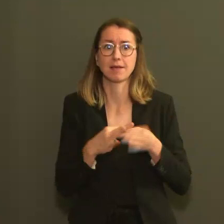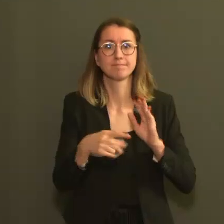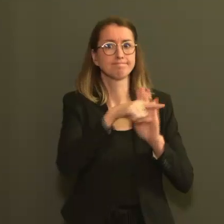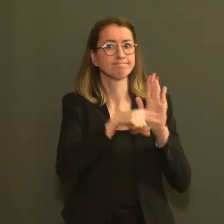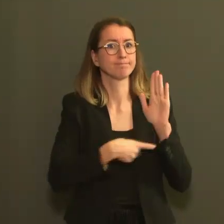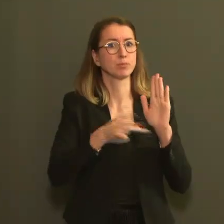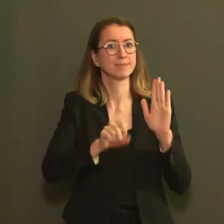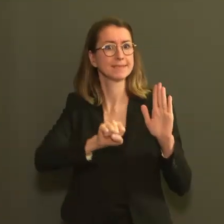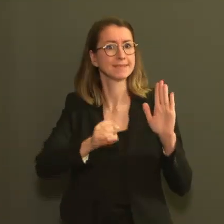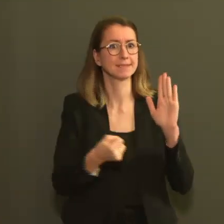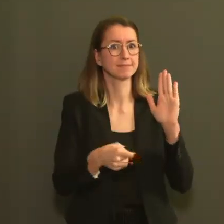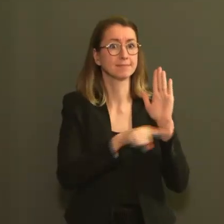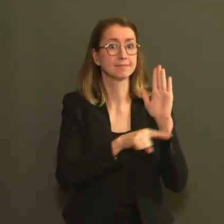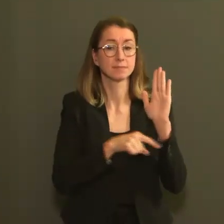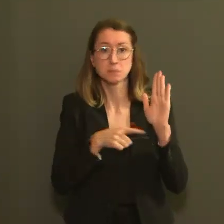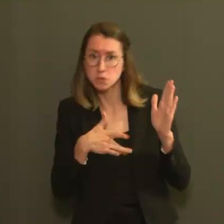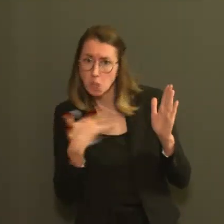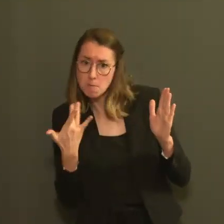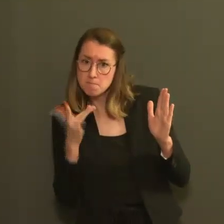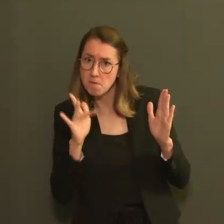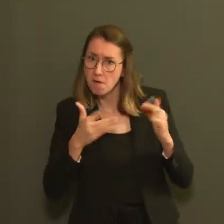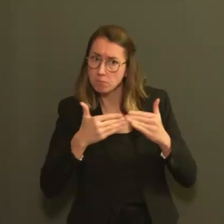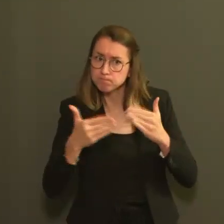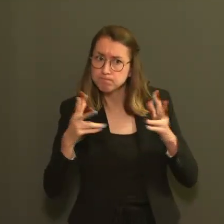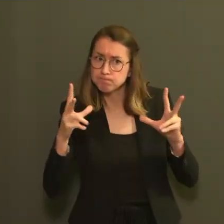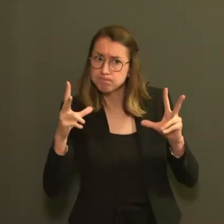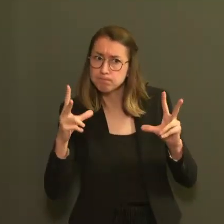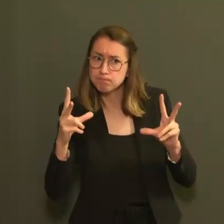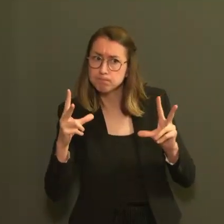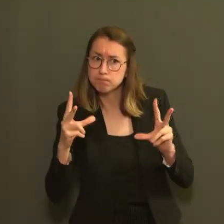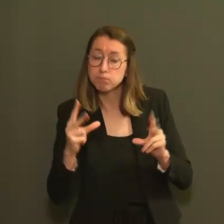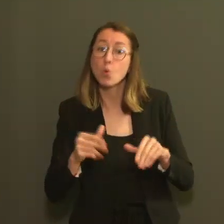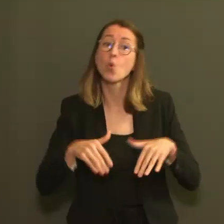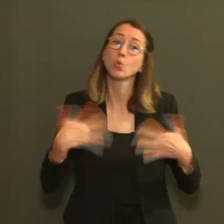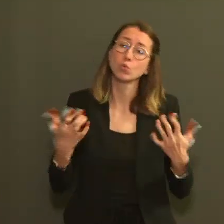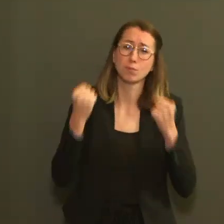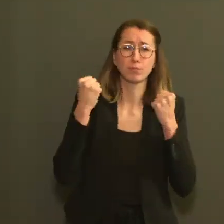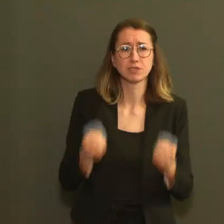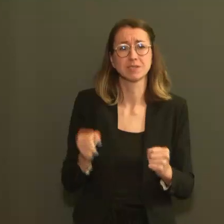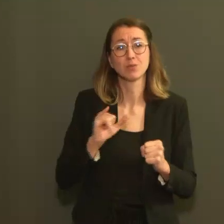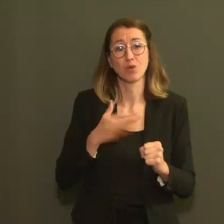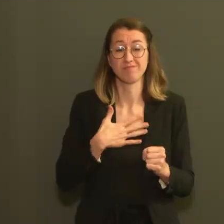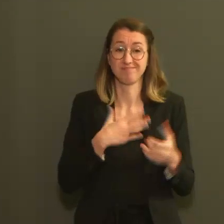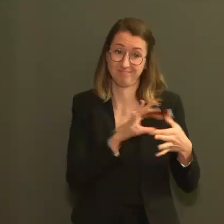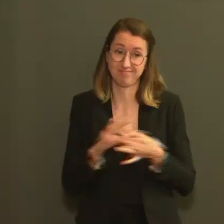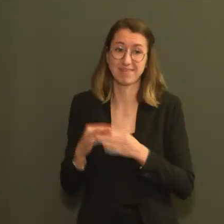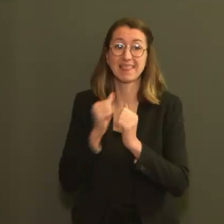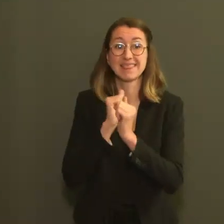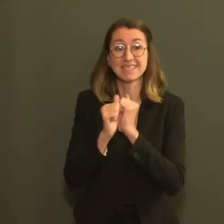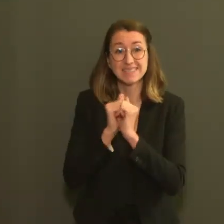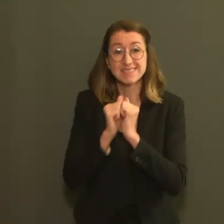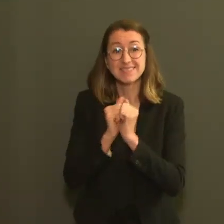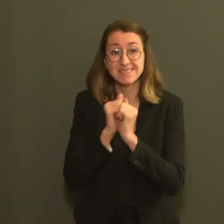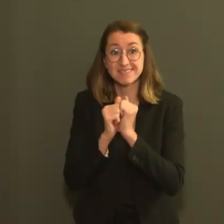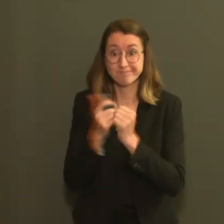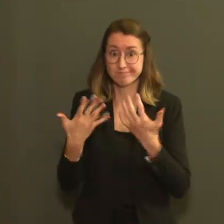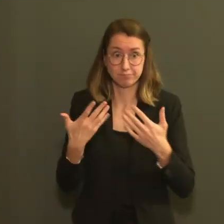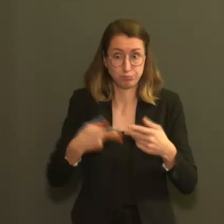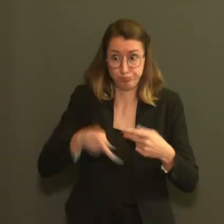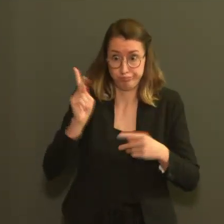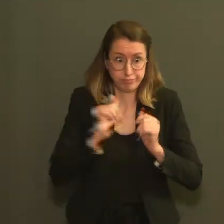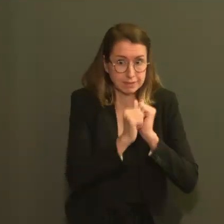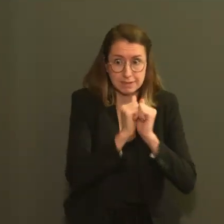cela. Cela peut aussi être le cas du fait d'une certaine saturation du nombre de prélèvements par la saturation des centres